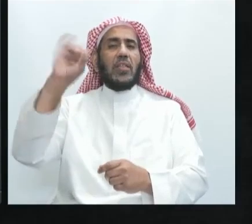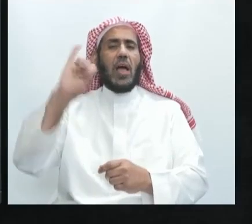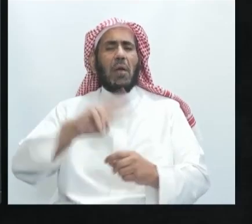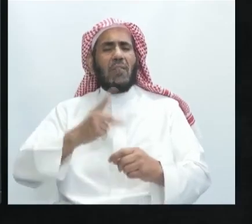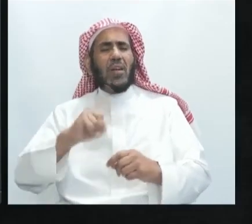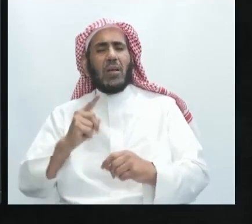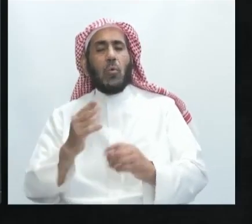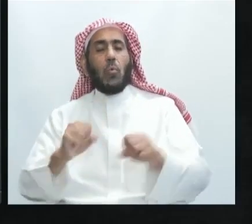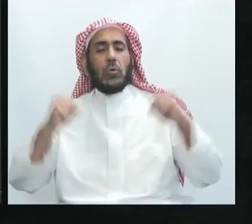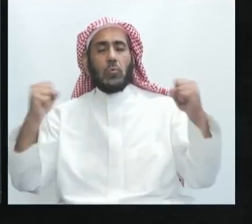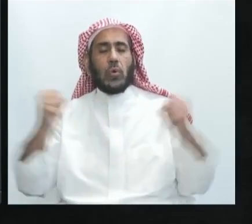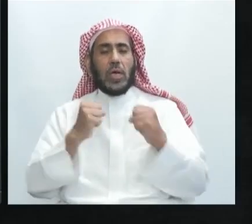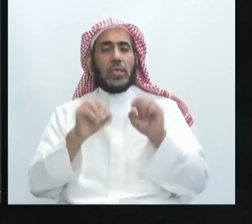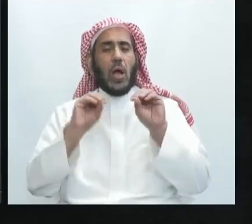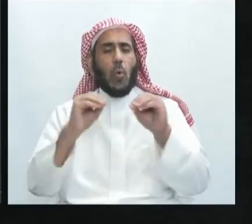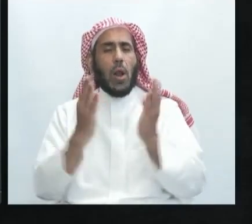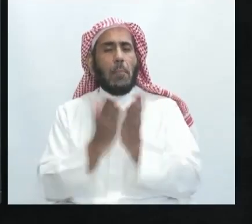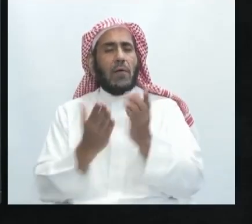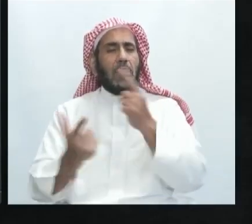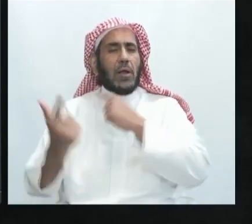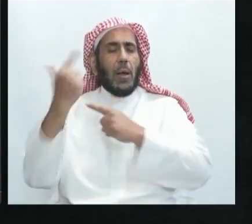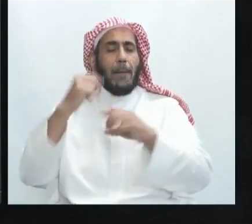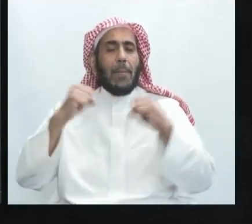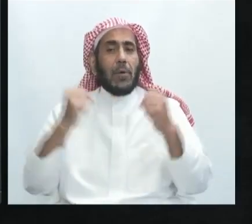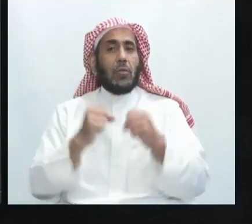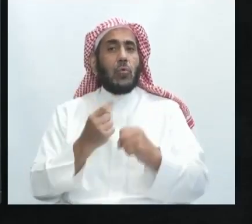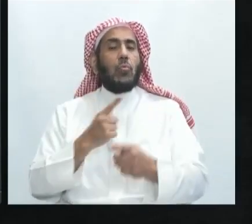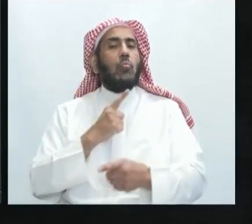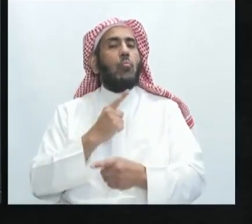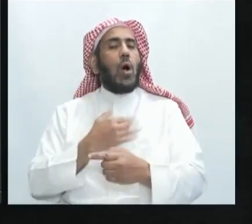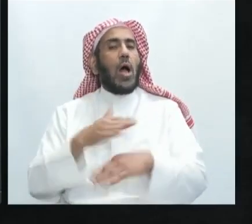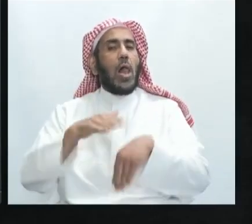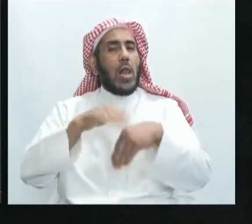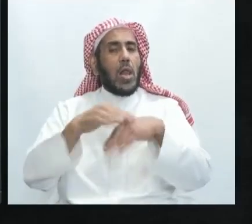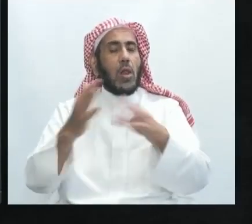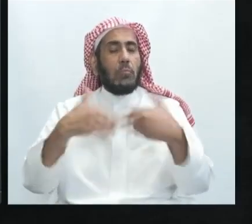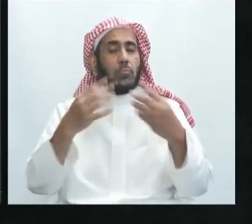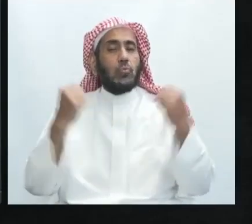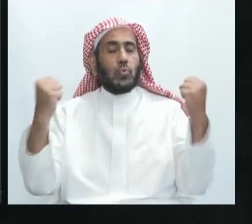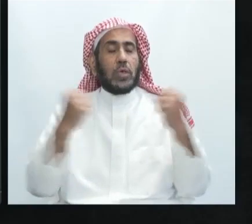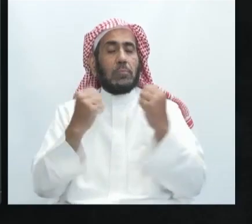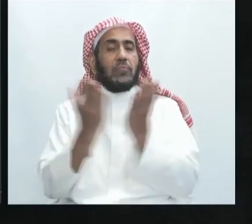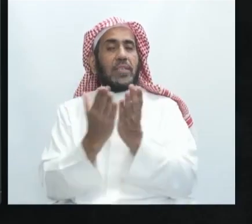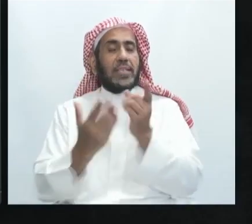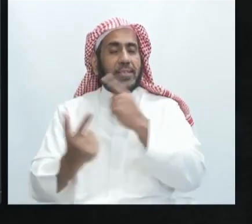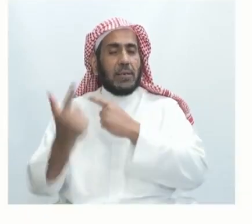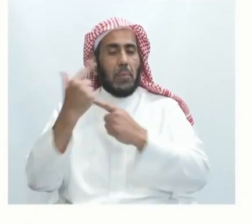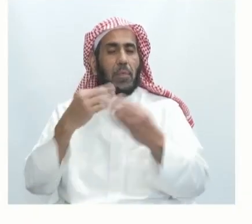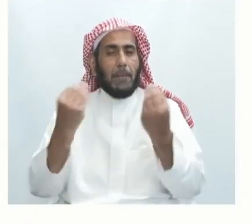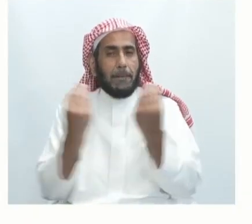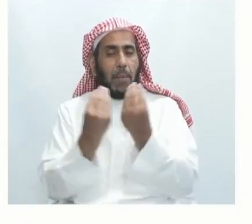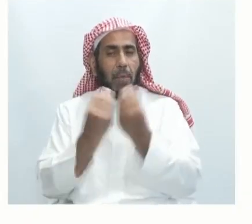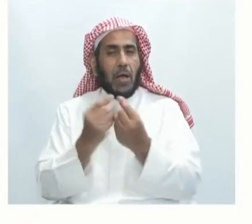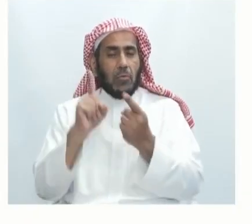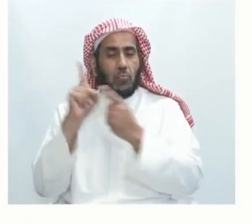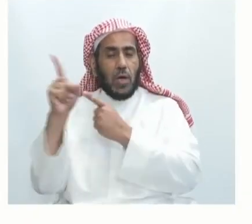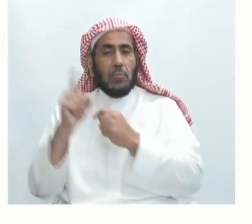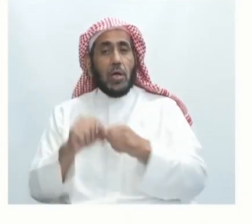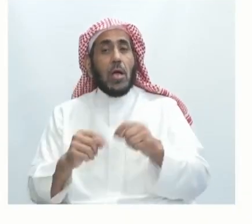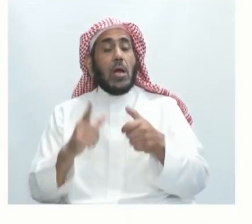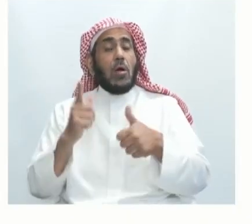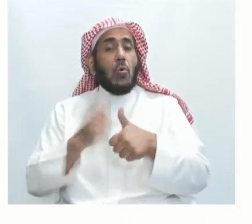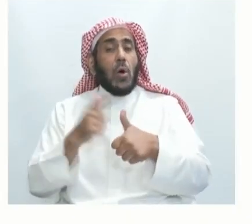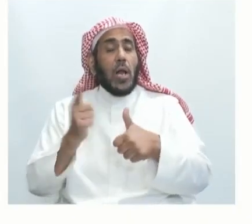واياكم ما ذكرنا في الدرس الماضي فود منك ان تراجع معي ما ذكرناه في الدرس الماضي اولا